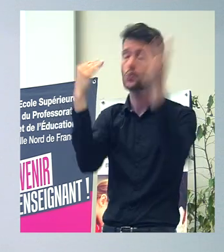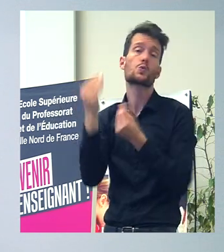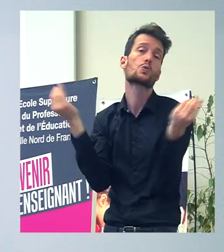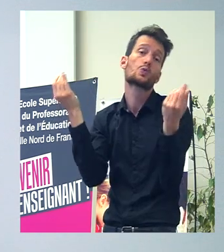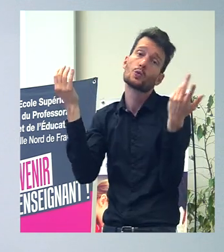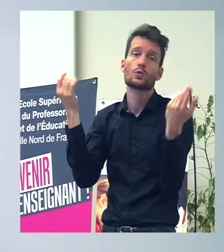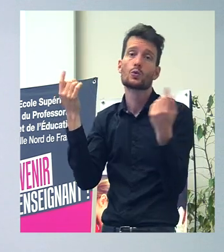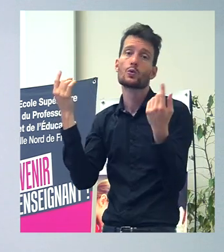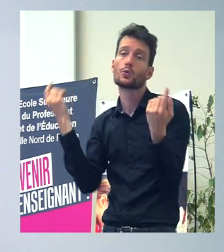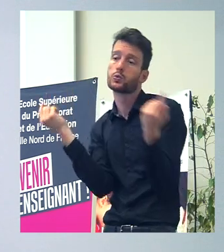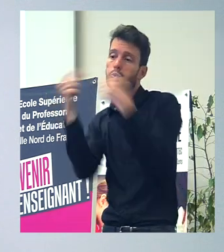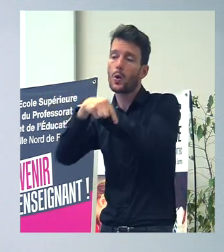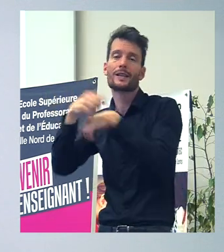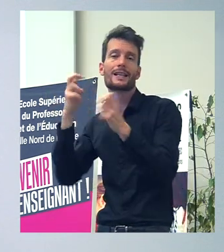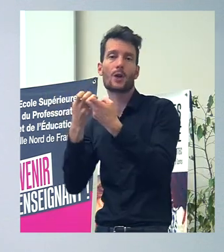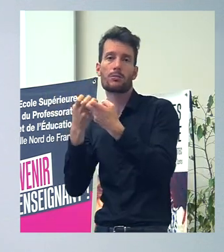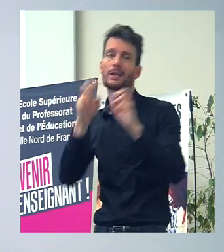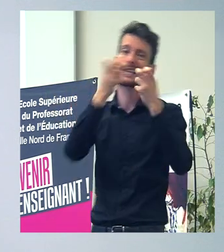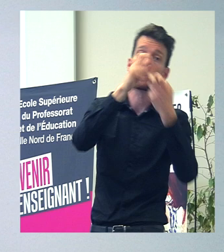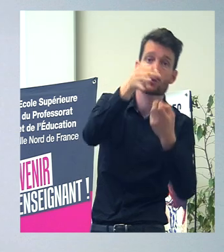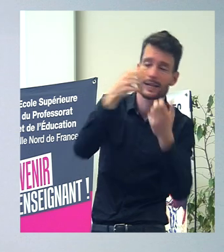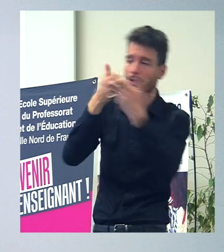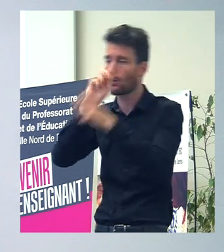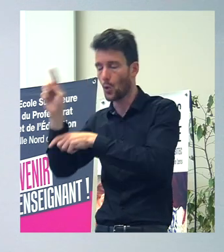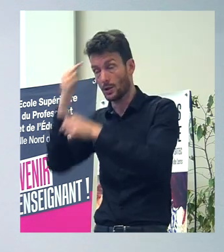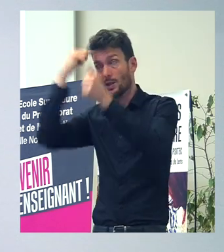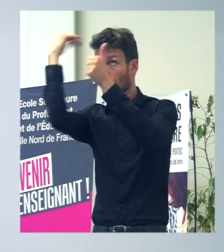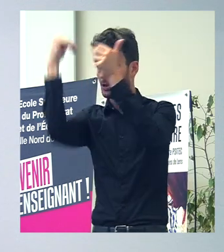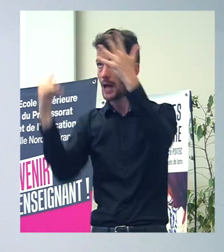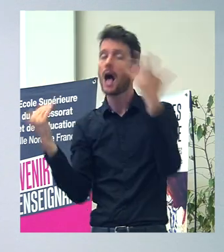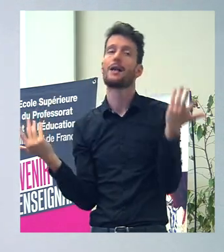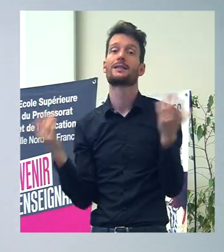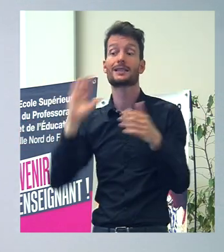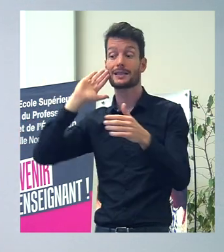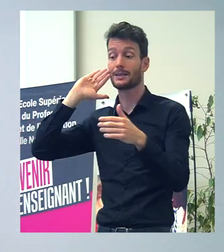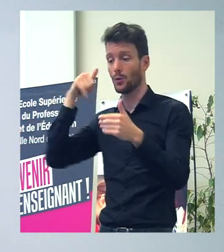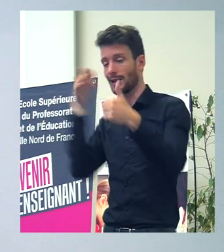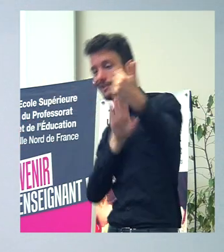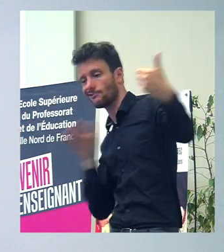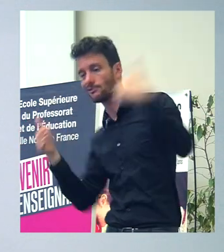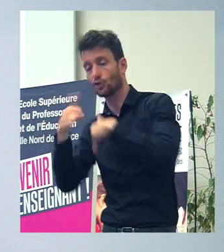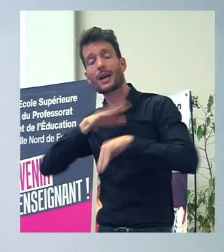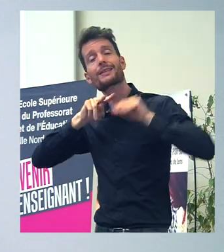contre-exemples. Des exemples oui et des exemples non. C'est pour ça qu'il y a une didactique aussi derrière tout ça.